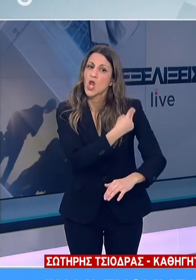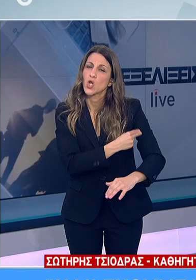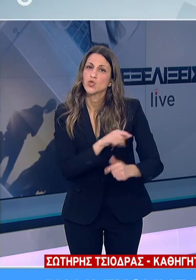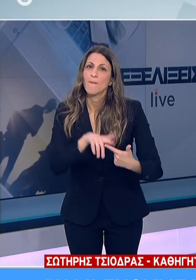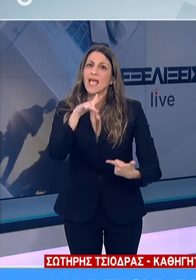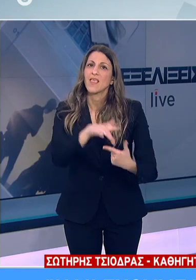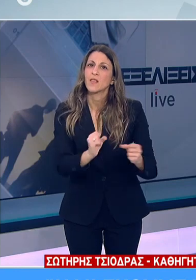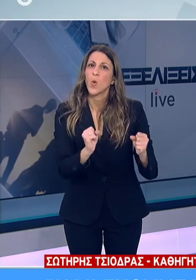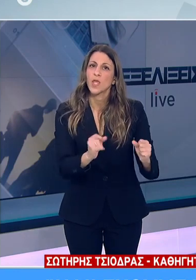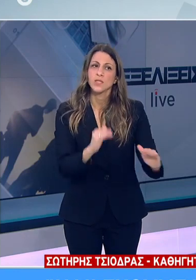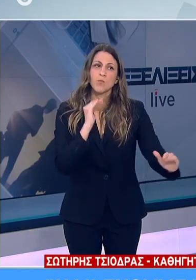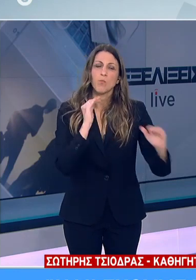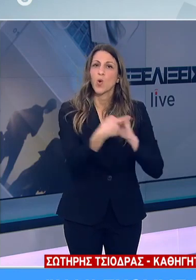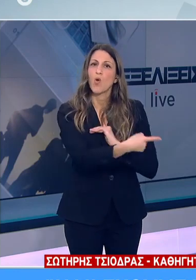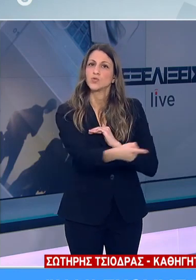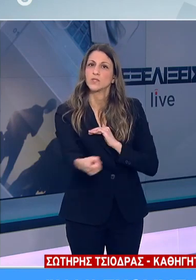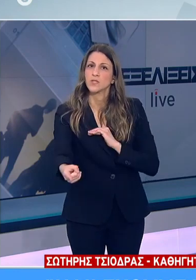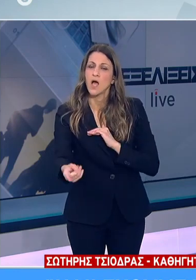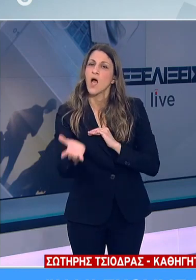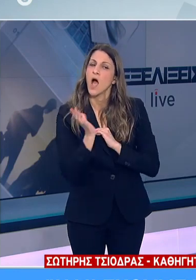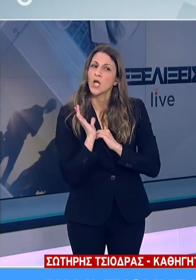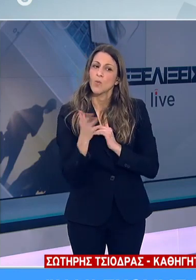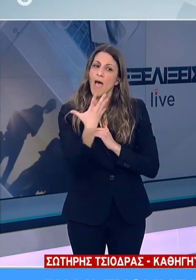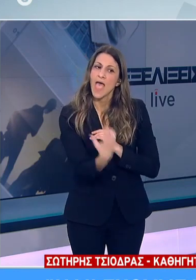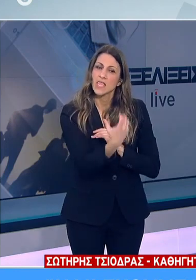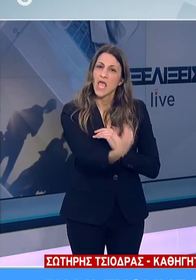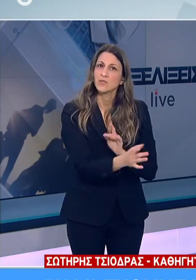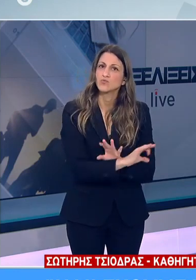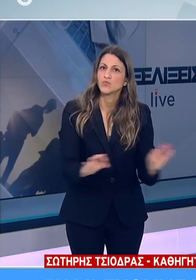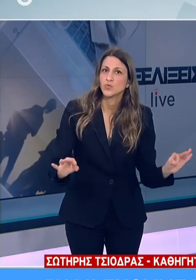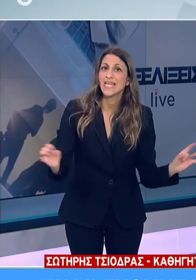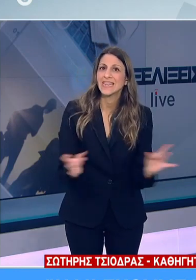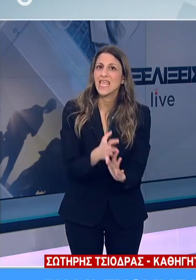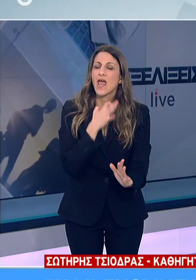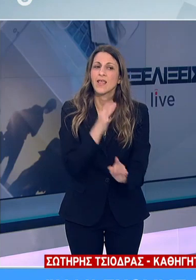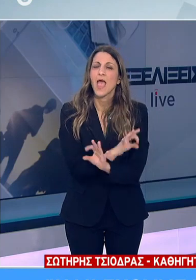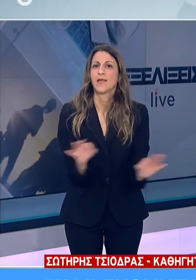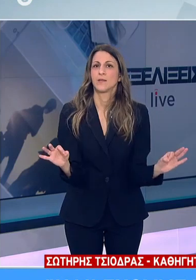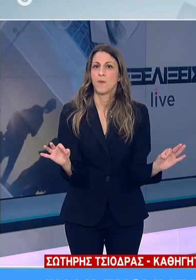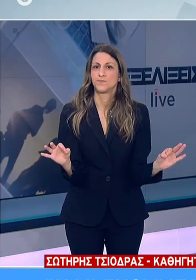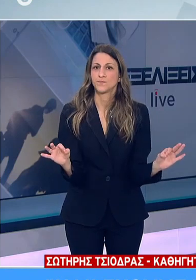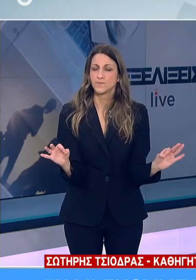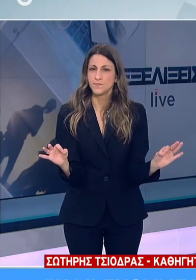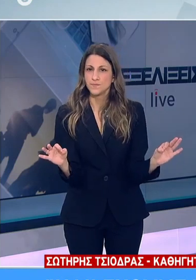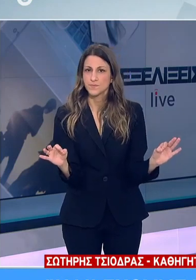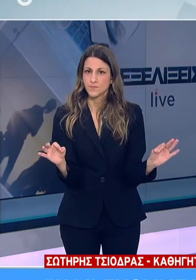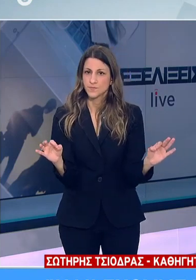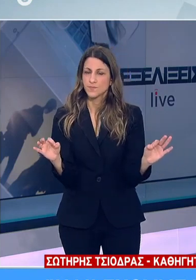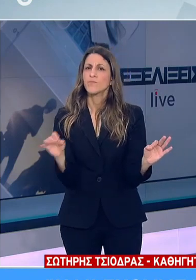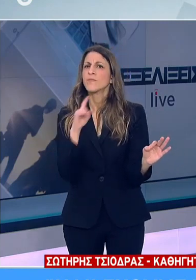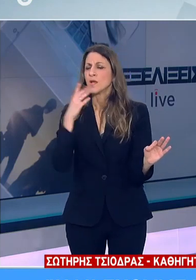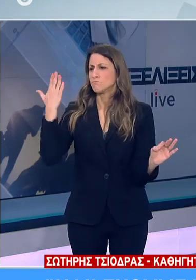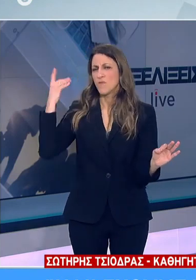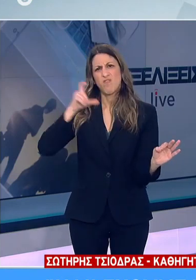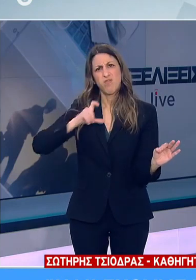να ενισχύεται περαιτέρω για να αντιμετωπίσει τέτοια περιστατικά, αλλά ταυτόχρονα θα, όπως είπαμε ήδη τις